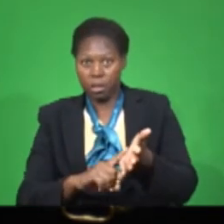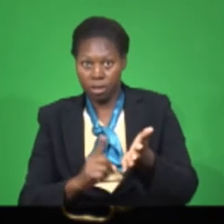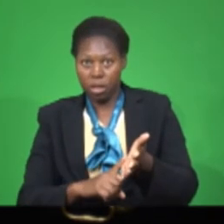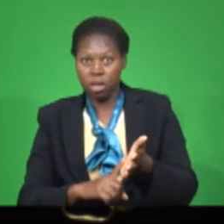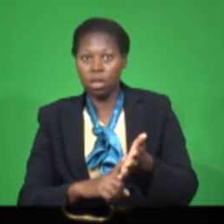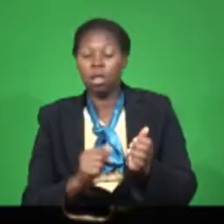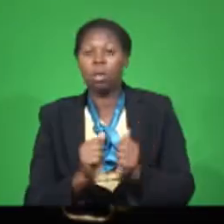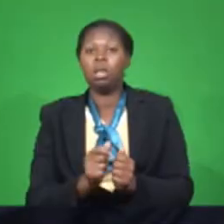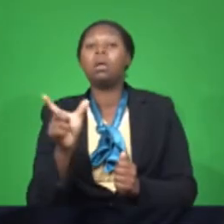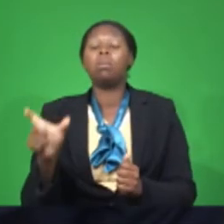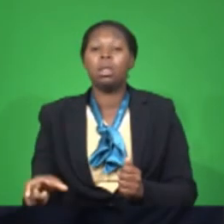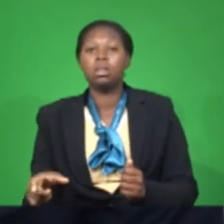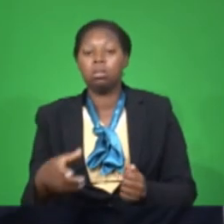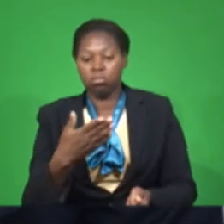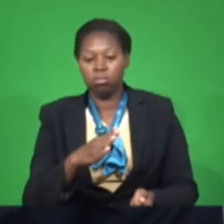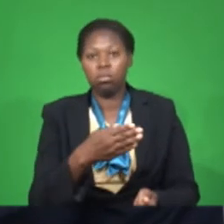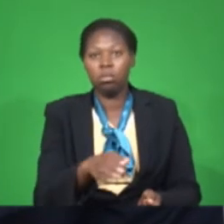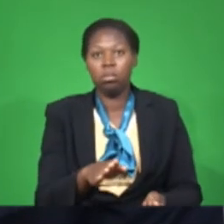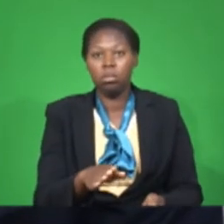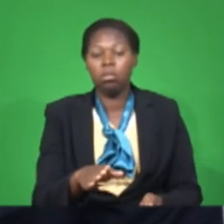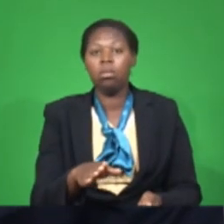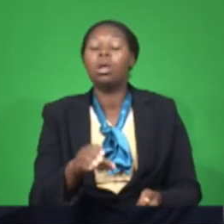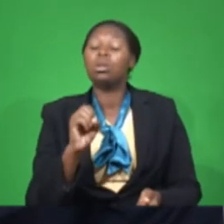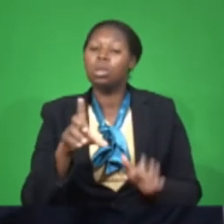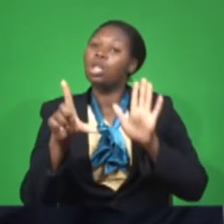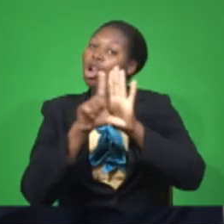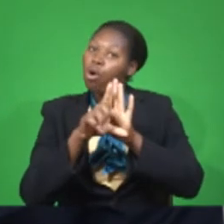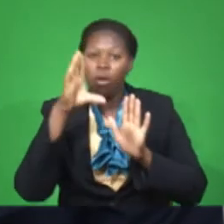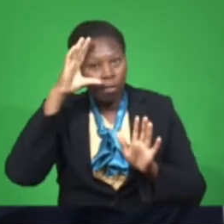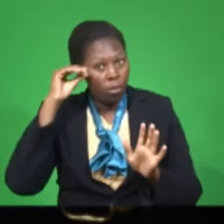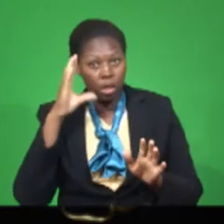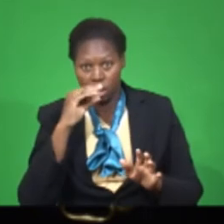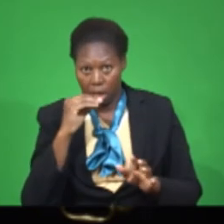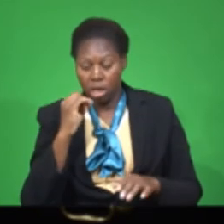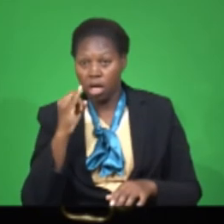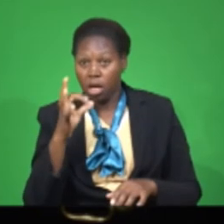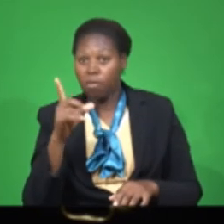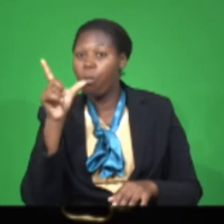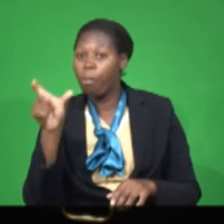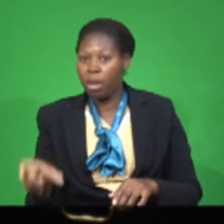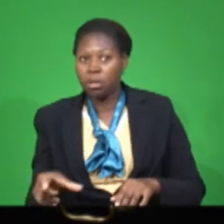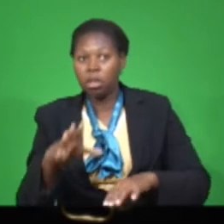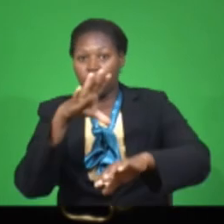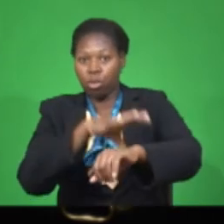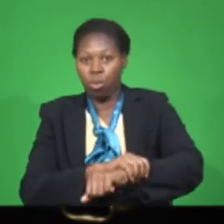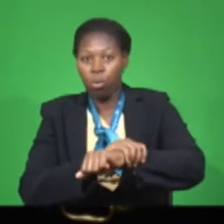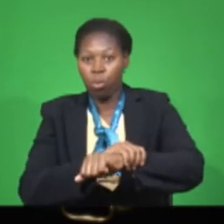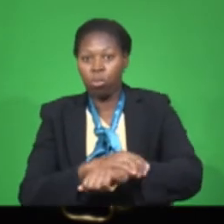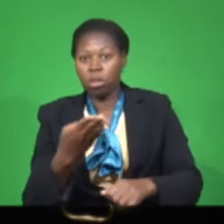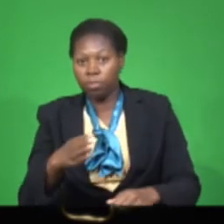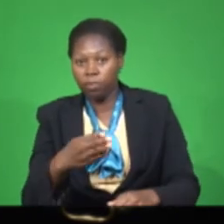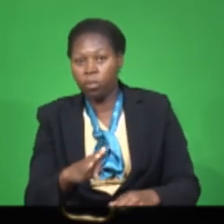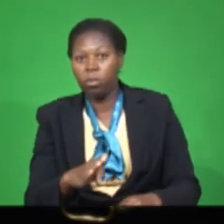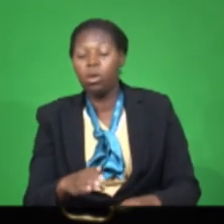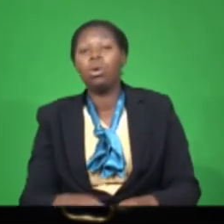munhu mukadzi abatwa ari paupombwe, mutemei nemagurava. Zvikanzi naJesu, ehe, ini handipikisani nemurayiro waMozisi.